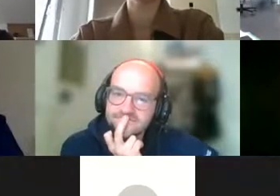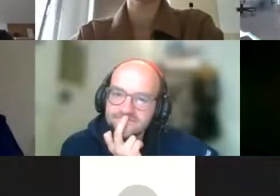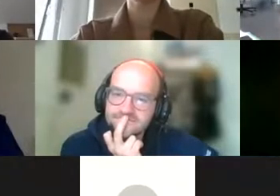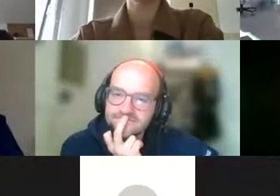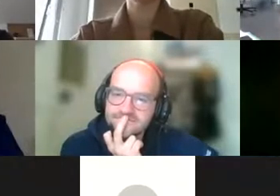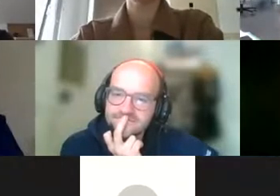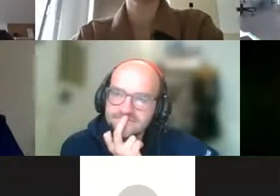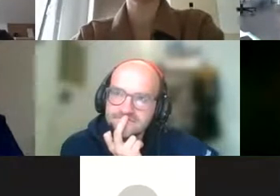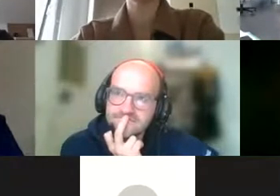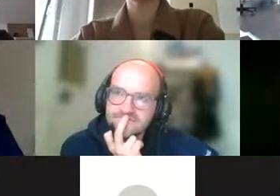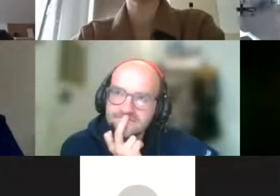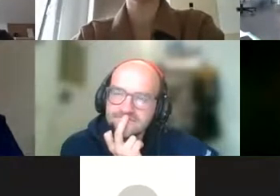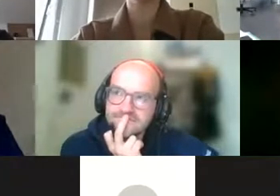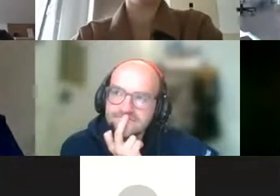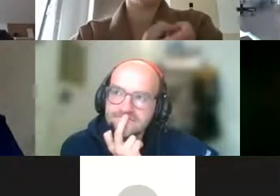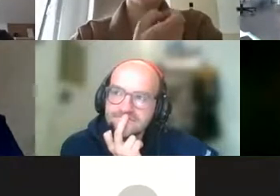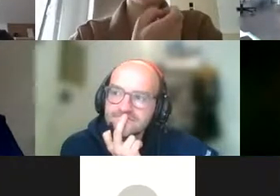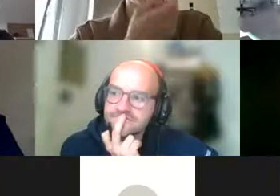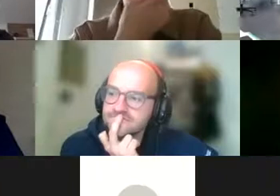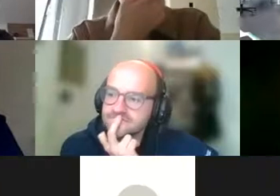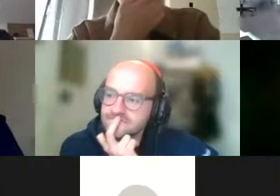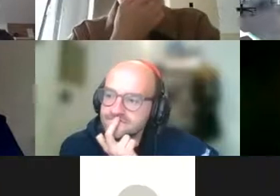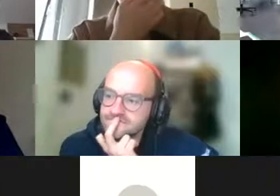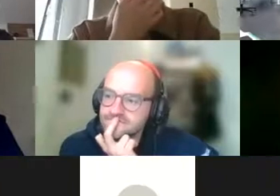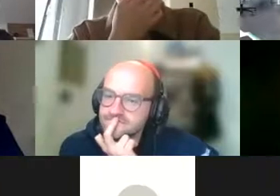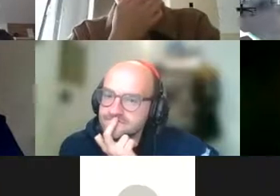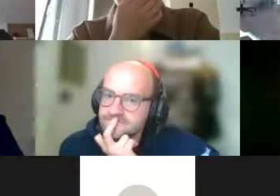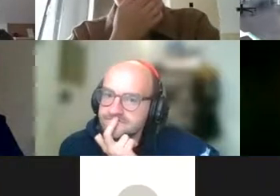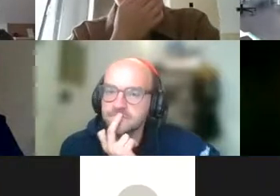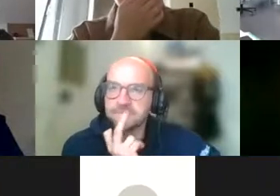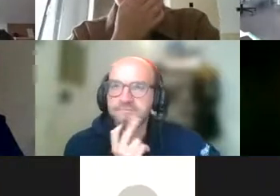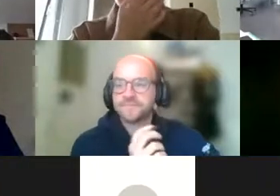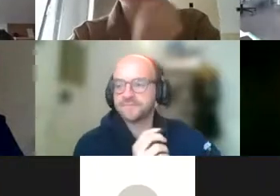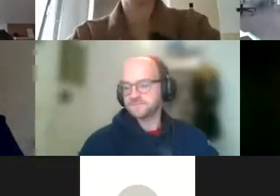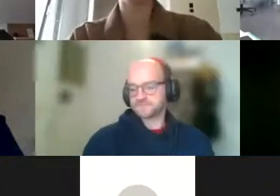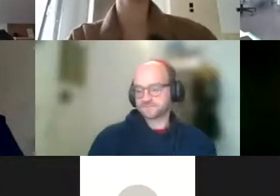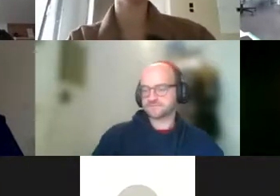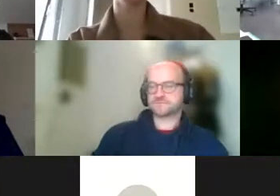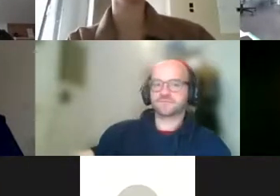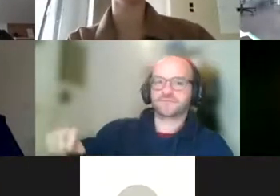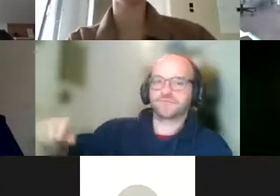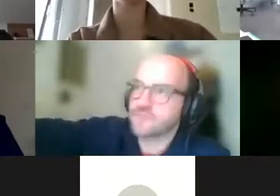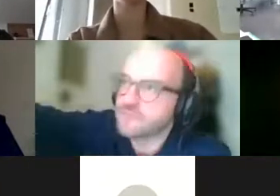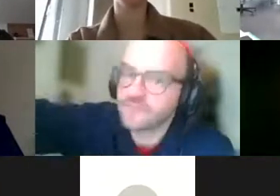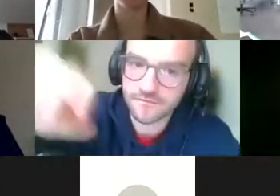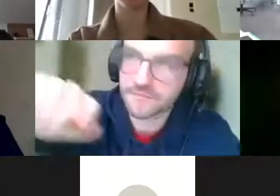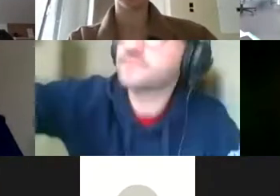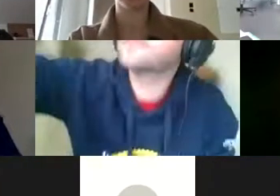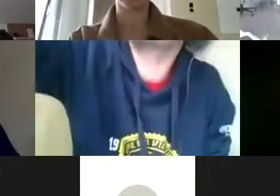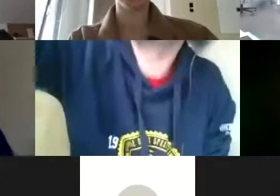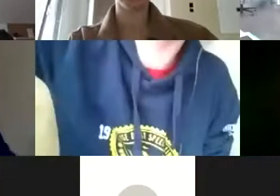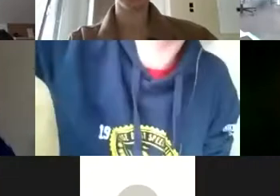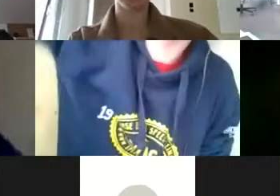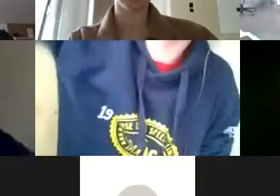die je opstelt voor animatoren. Van animatoren die de ene week bij de ene bubbel of de andere week. Het zijn